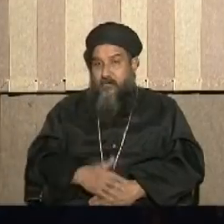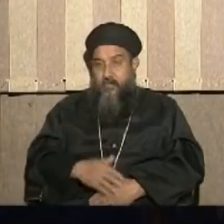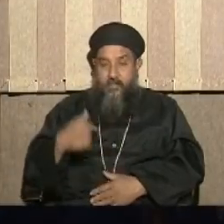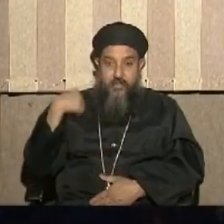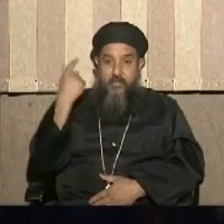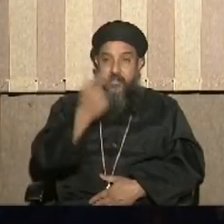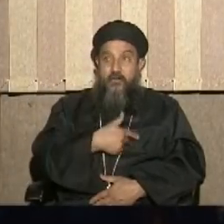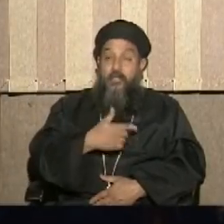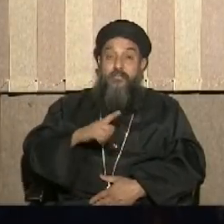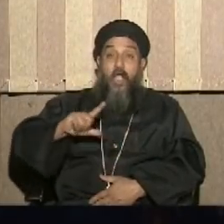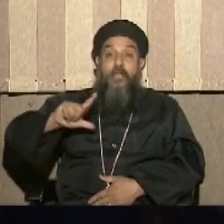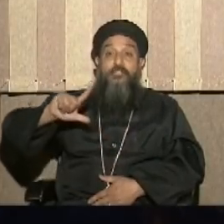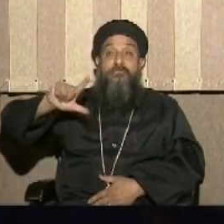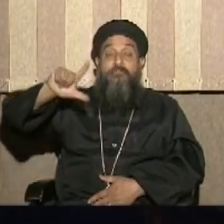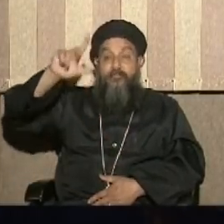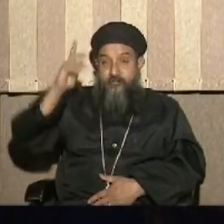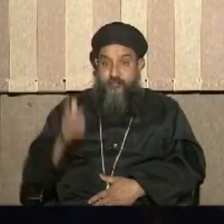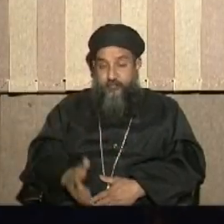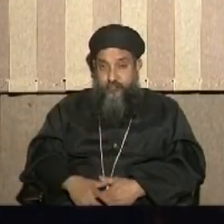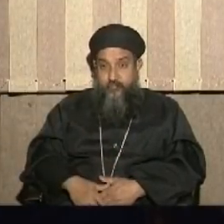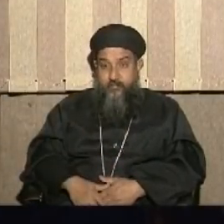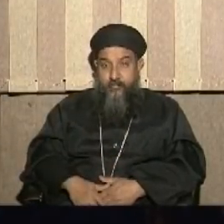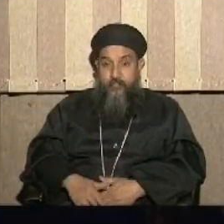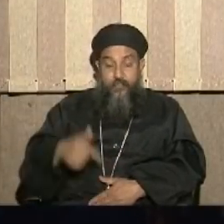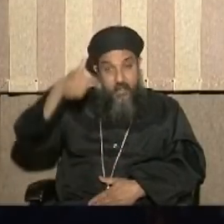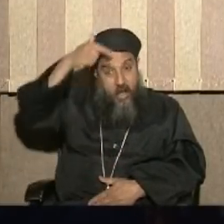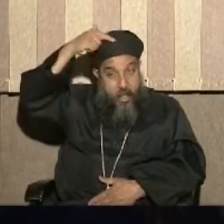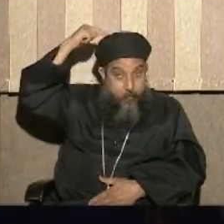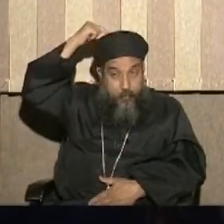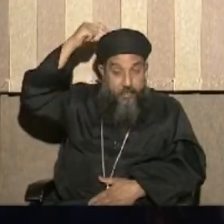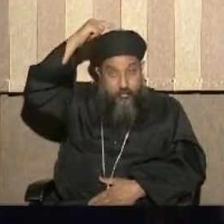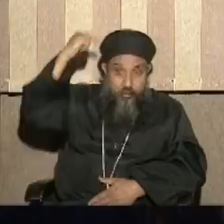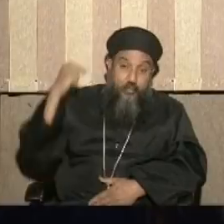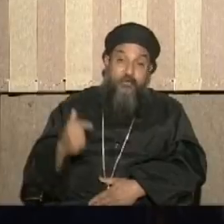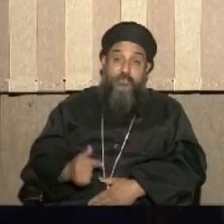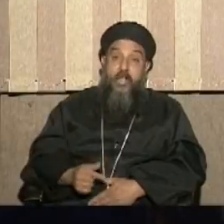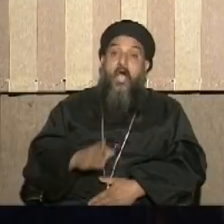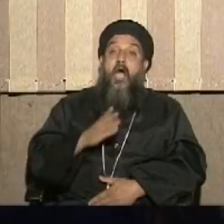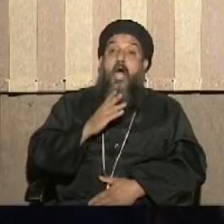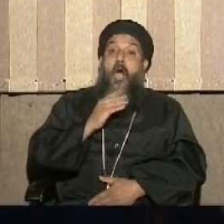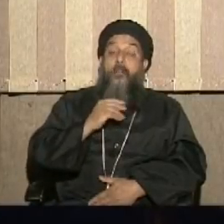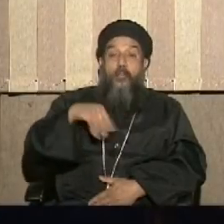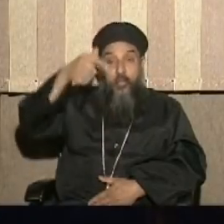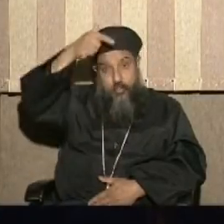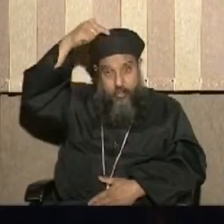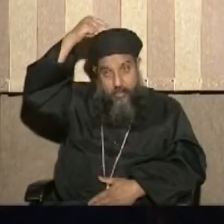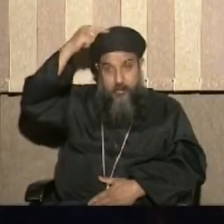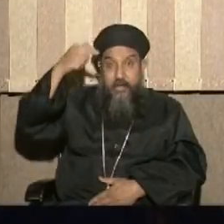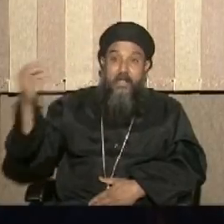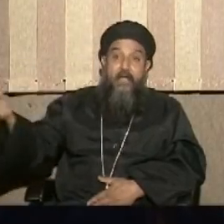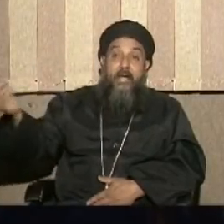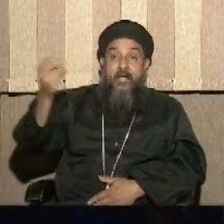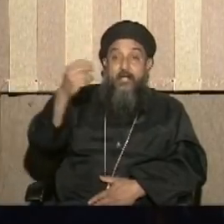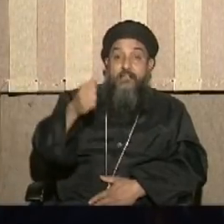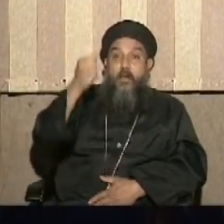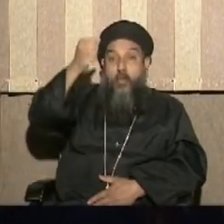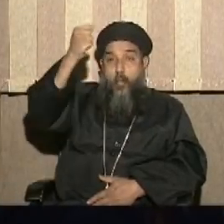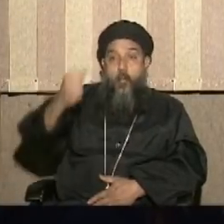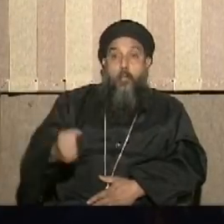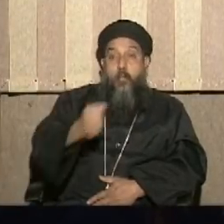ده قديس عظيم والأب أنطونيوس أبو الرهبان وهب له